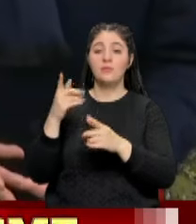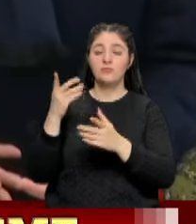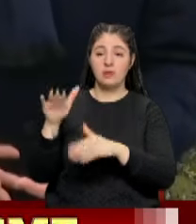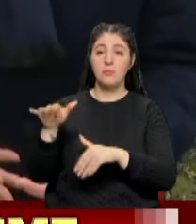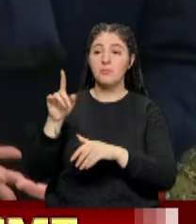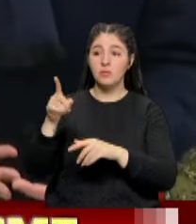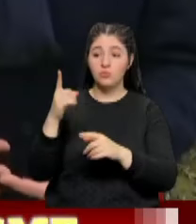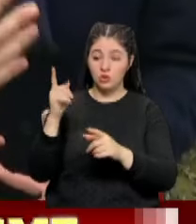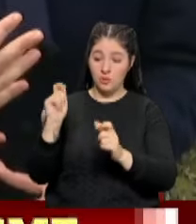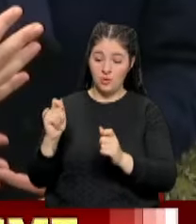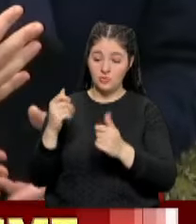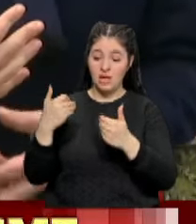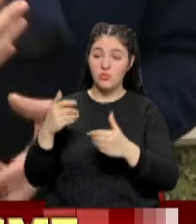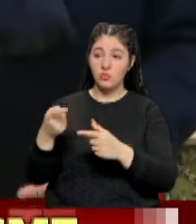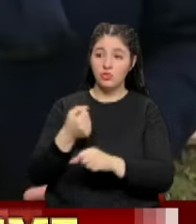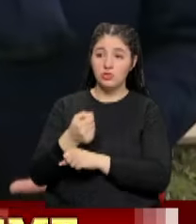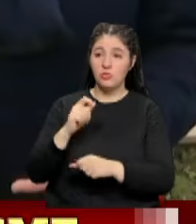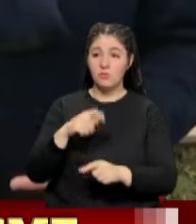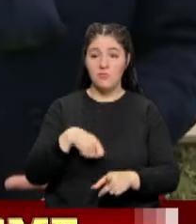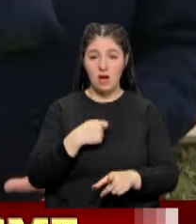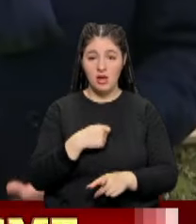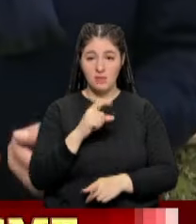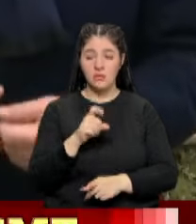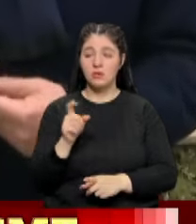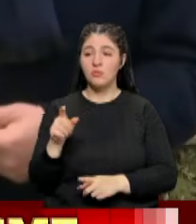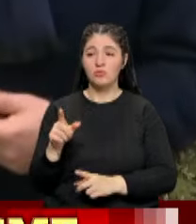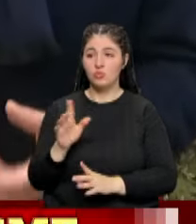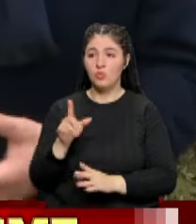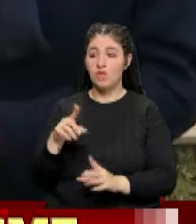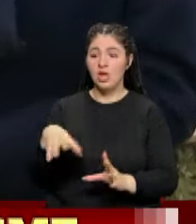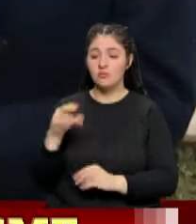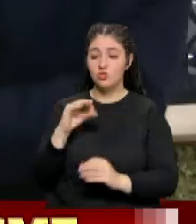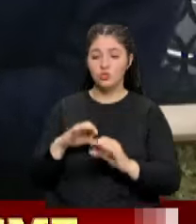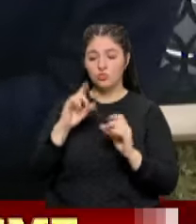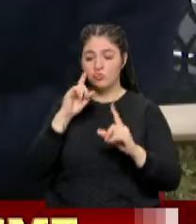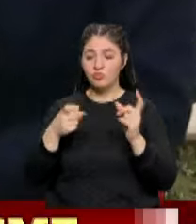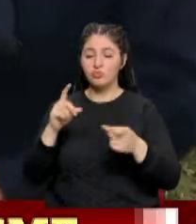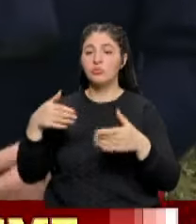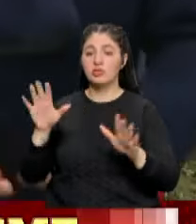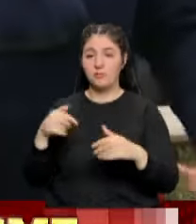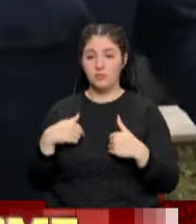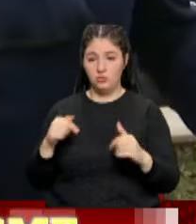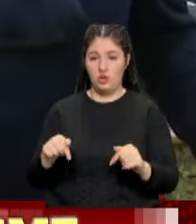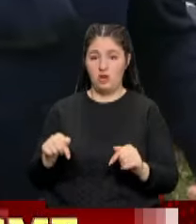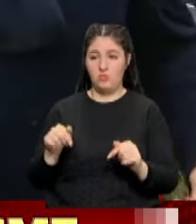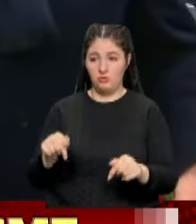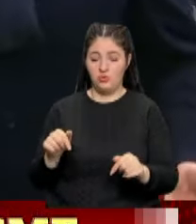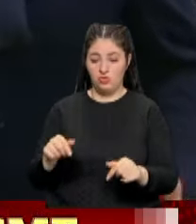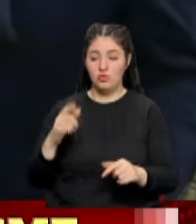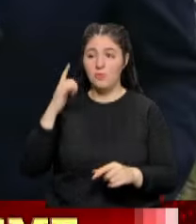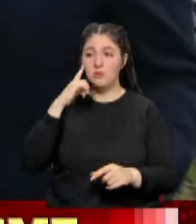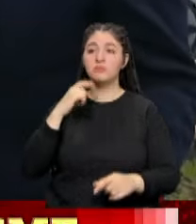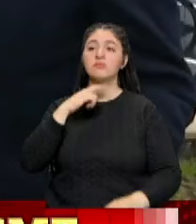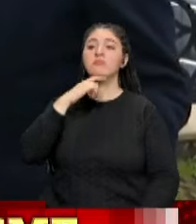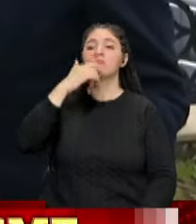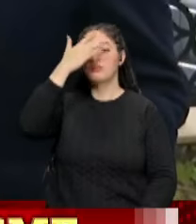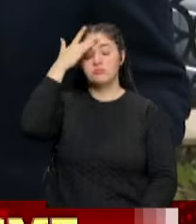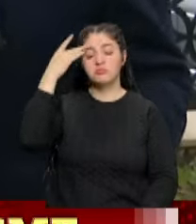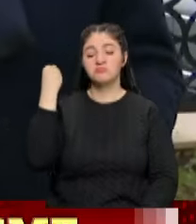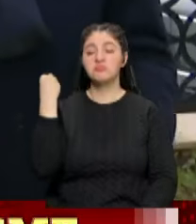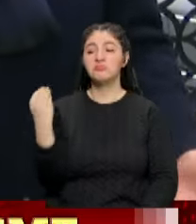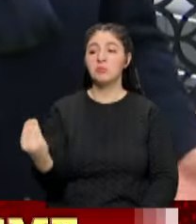mücadele ediyoruz. Bu bir bahane mi? Yani? Asla bahane değil. Yani bunların hepsine çözüm bulmasak bugün burada başımız dik, alnımız